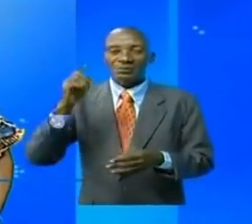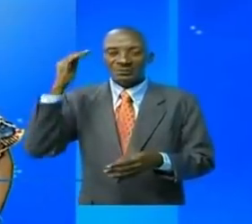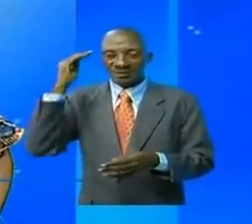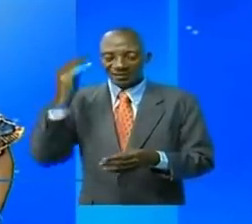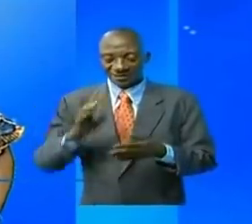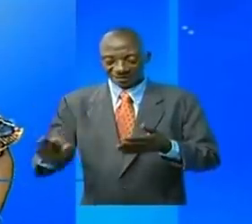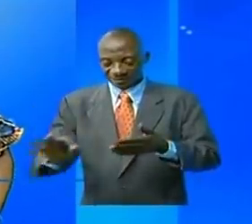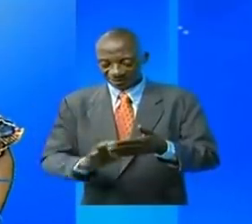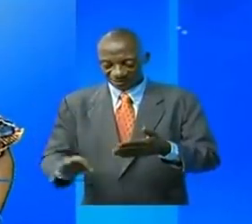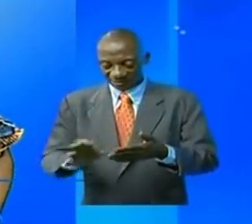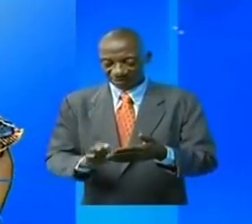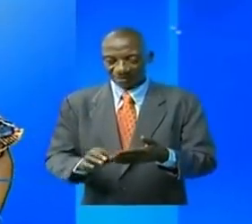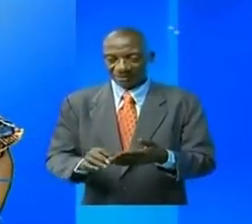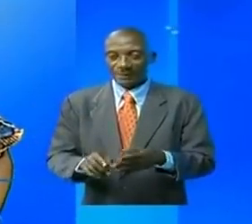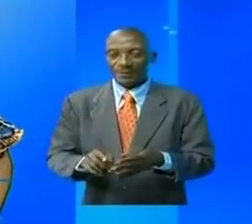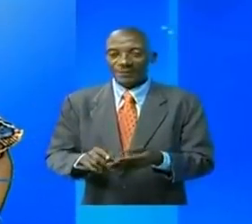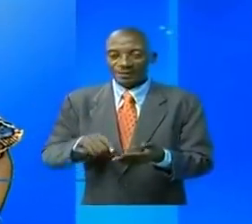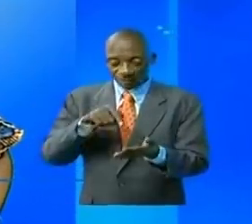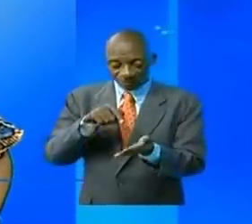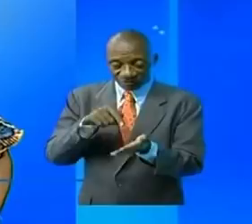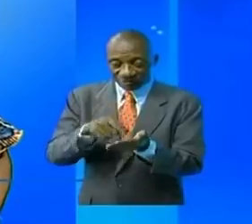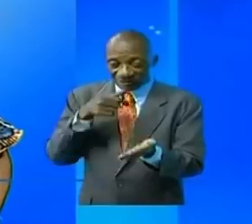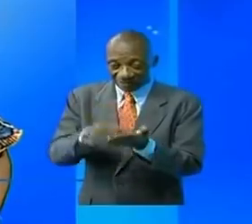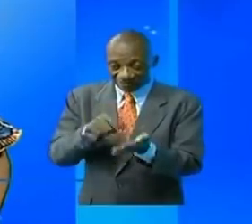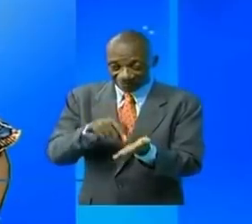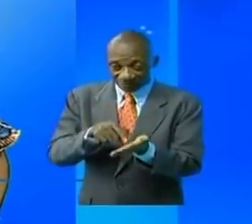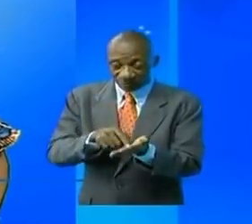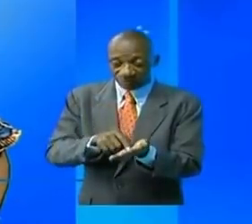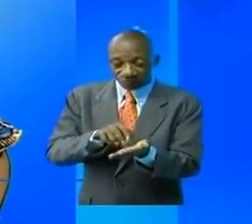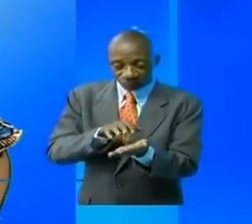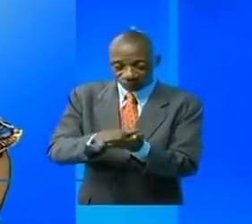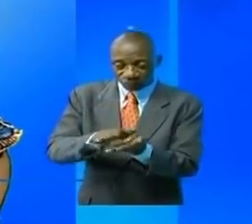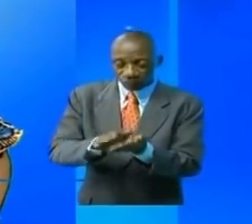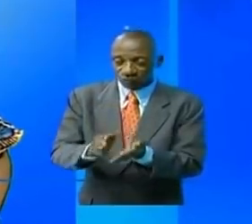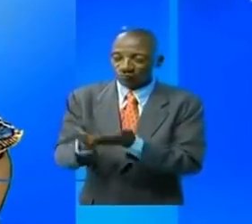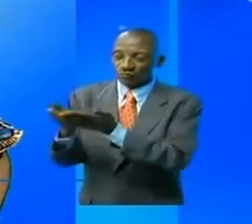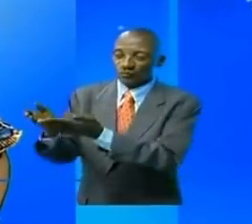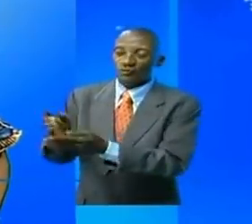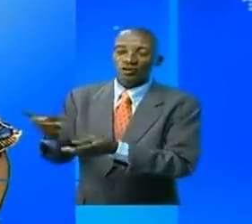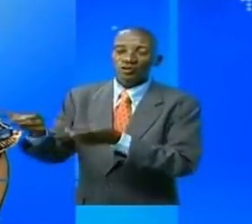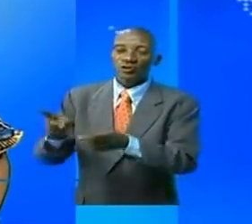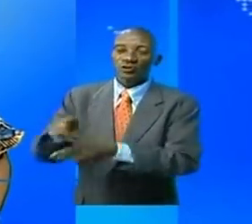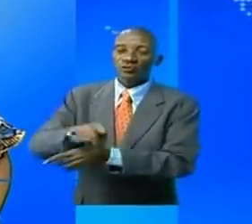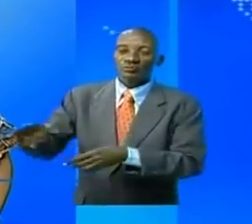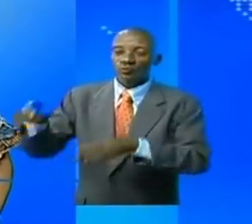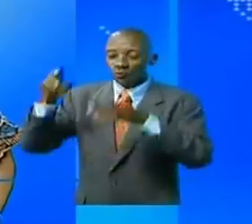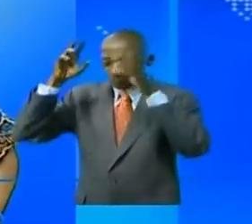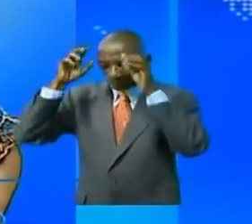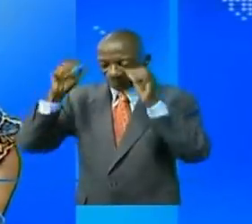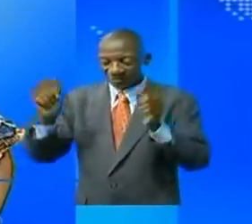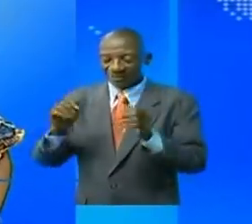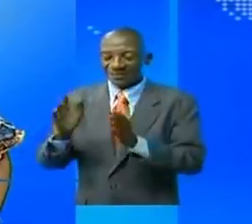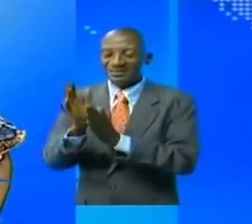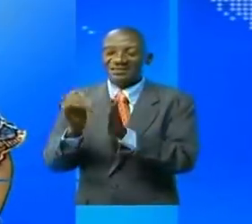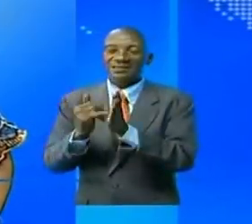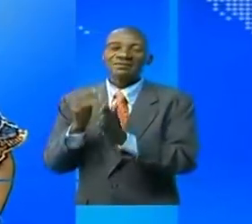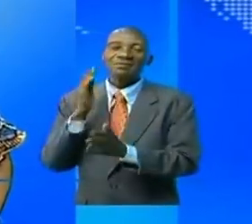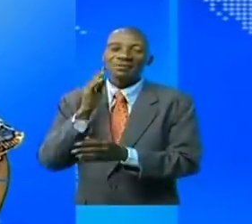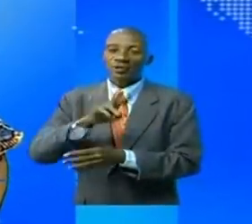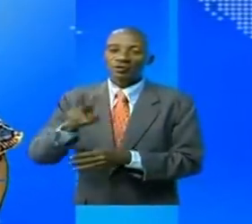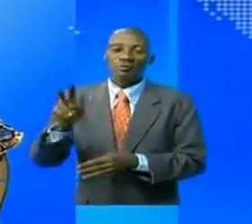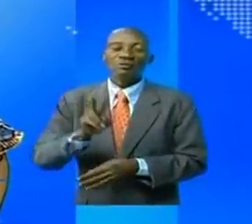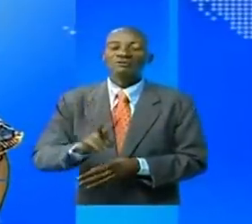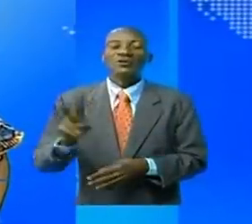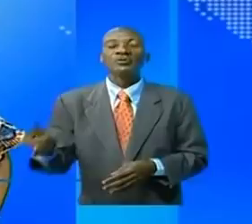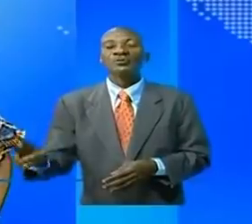ministre, pour copie certifiée conforme à l'original, le 16 mai 2022, le cabinet du président de la République, Guilé